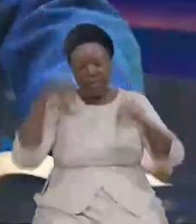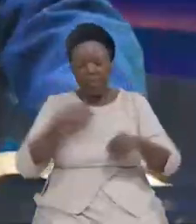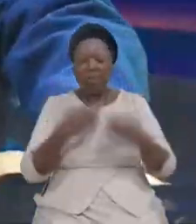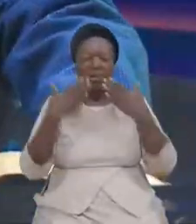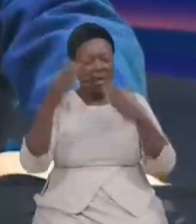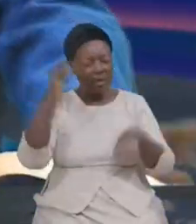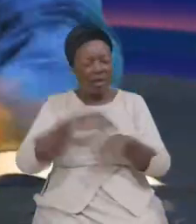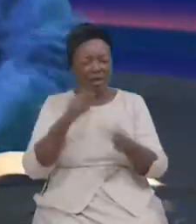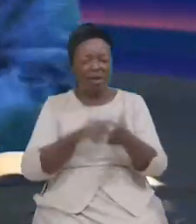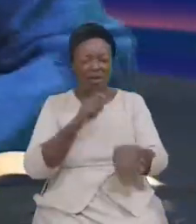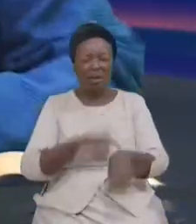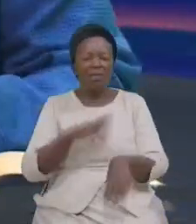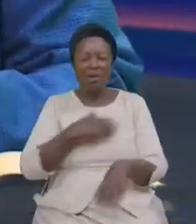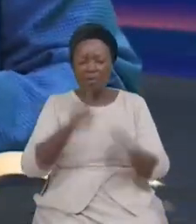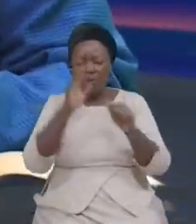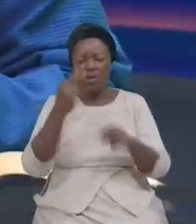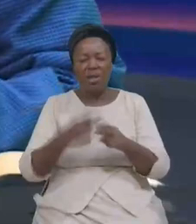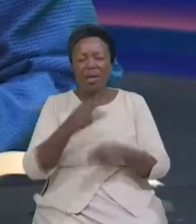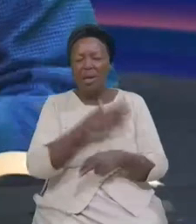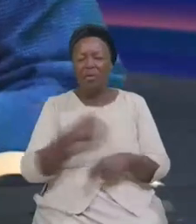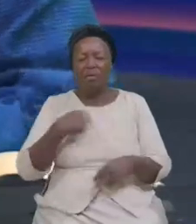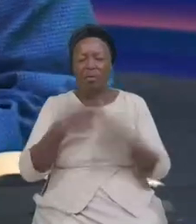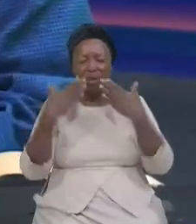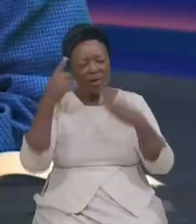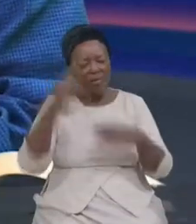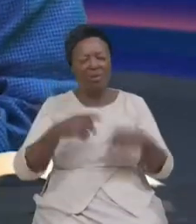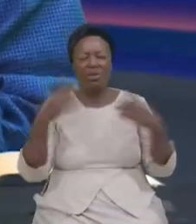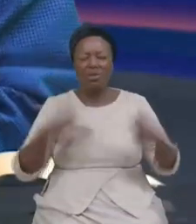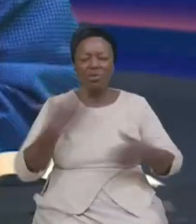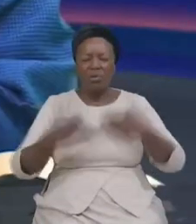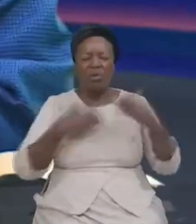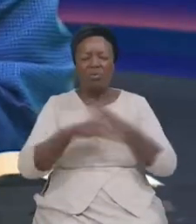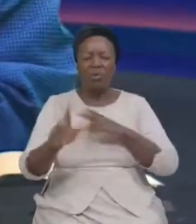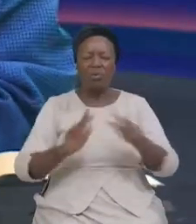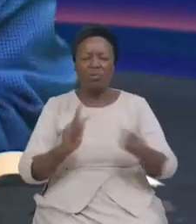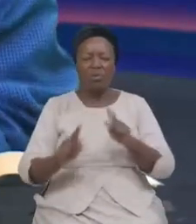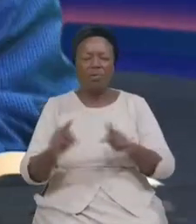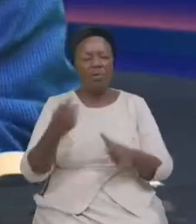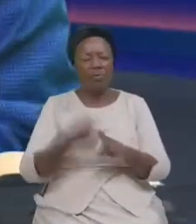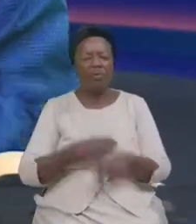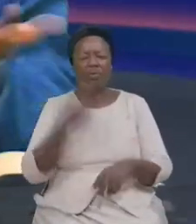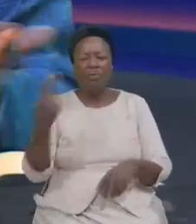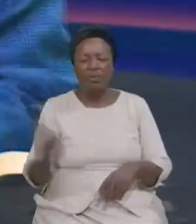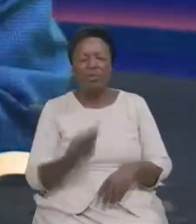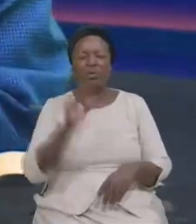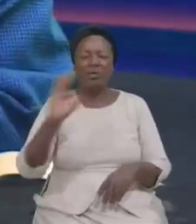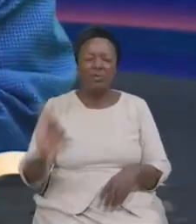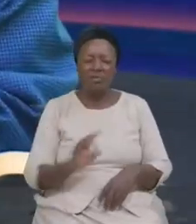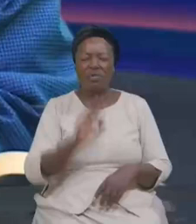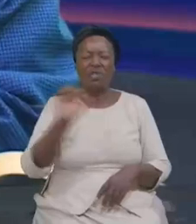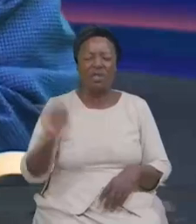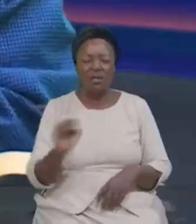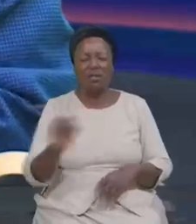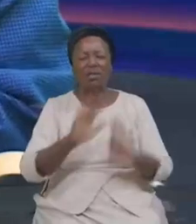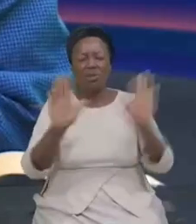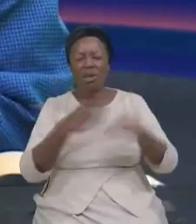bénissons ton nom. Nous te remercions pour la réjouissance de ton peuple. Premier jour, vendredi, samedi, dimanche, jusqu'à ce jour. Seigneur,